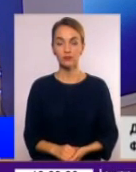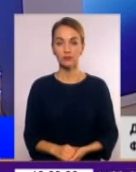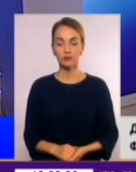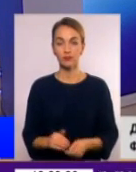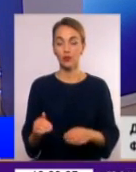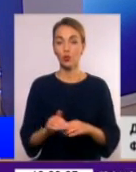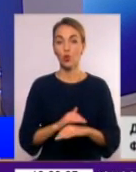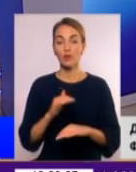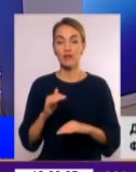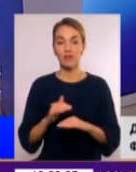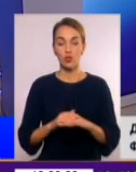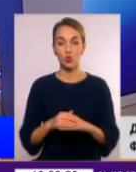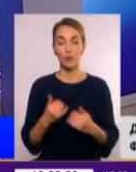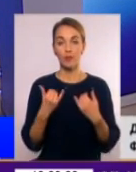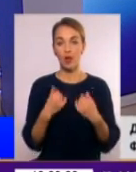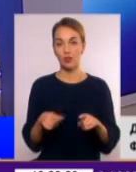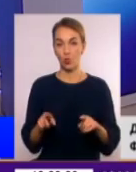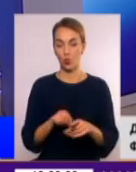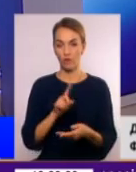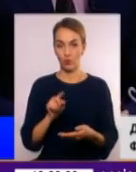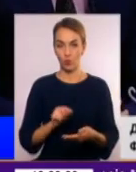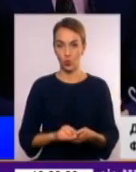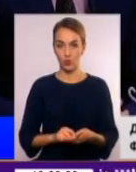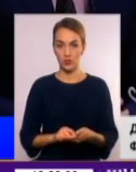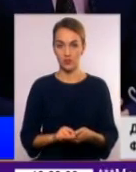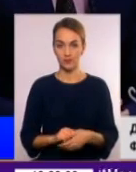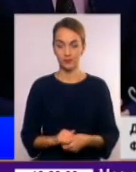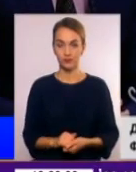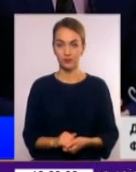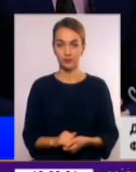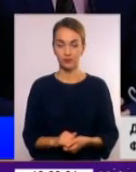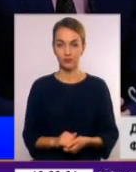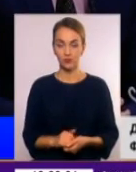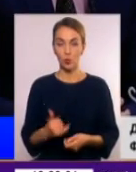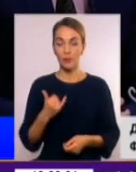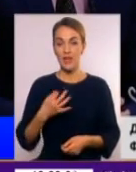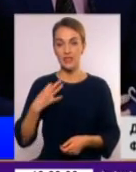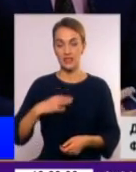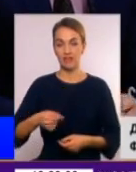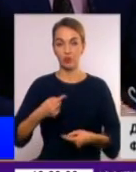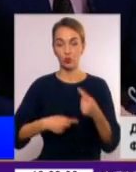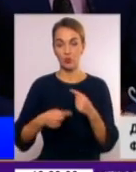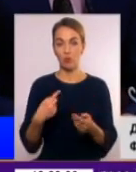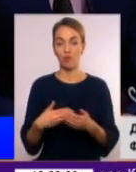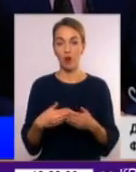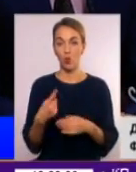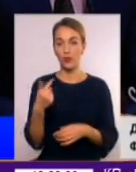Добрий вечір. У мене от такий вопрос. У мене син вернувся буквально неділю